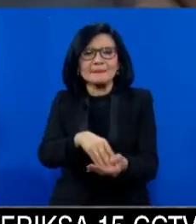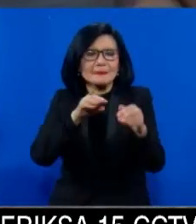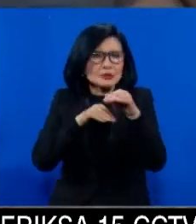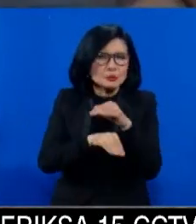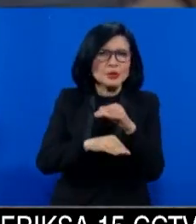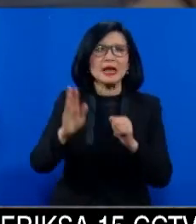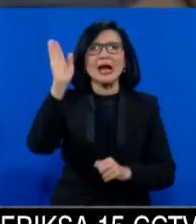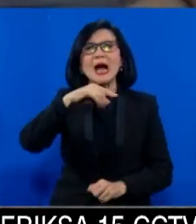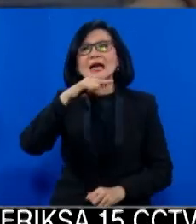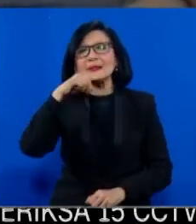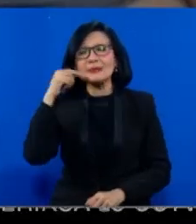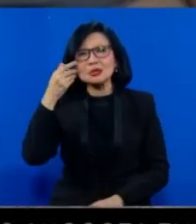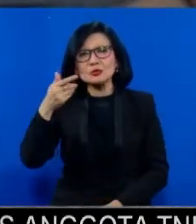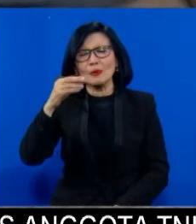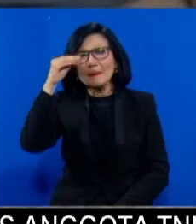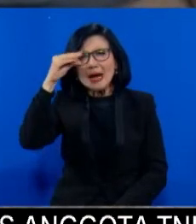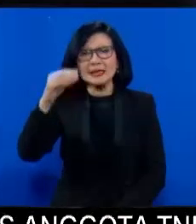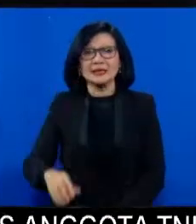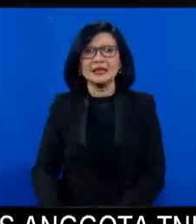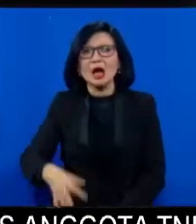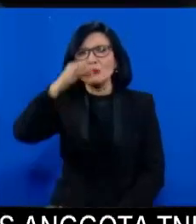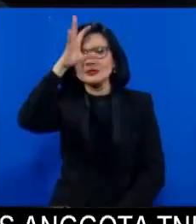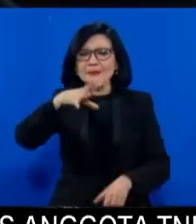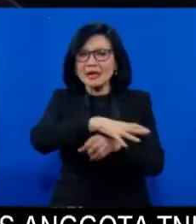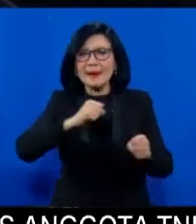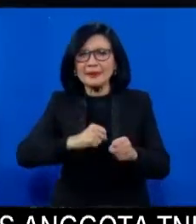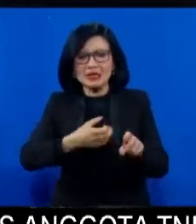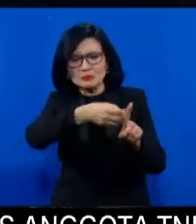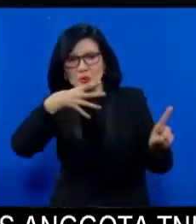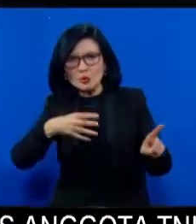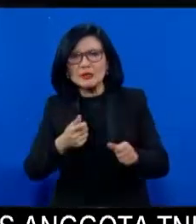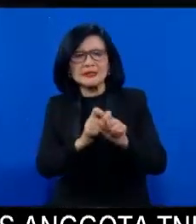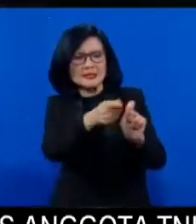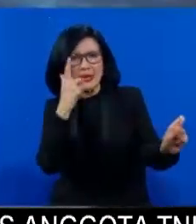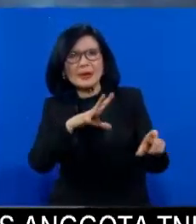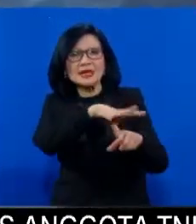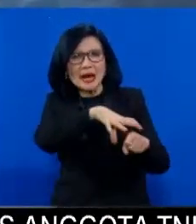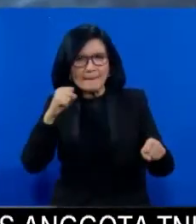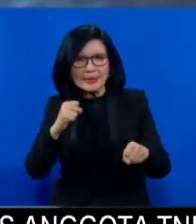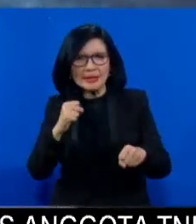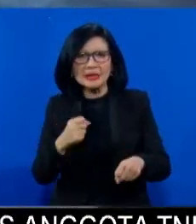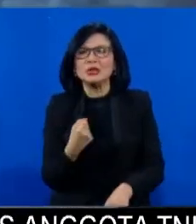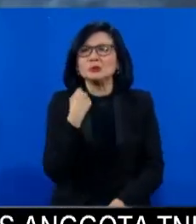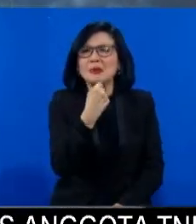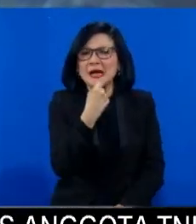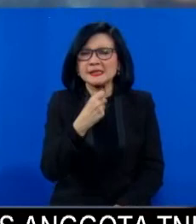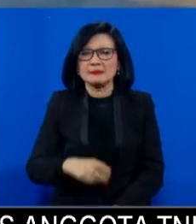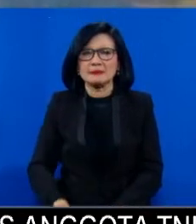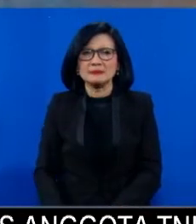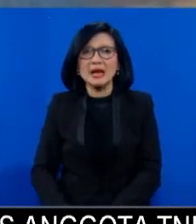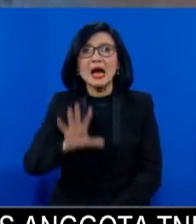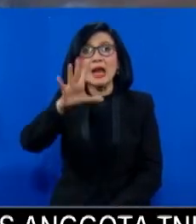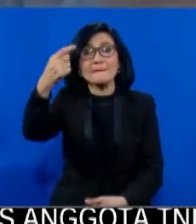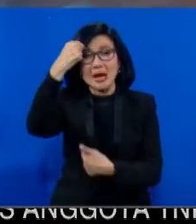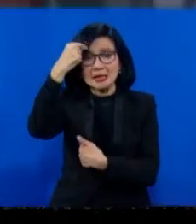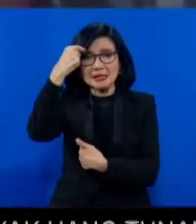pada Minggu dini hari. Polisi juga menyita ketapel dan anak panah yang digunakan para tersangka untuk mengancam korbannya. 5